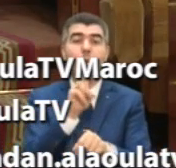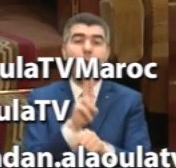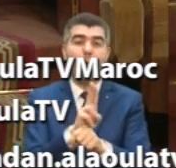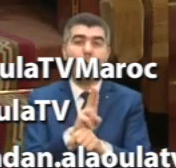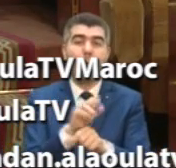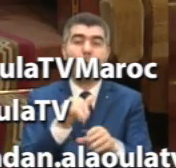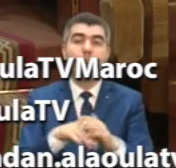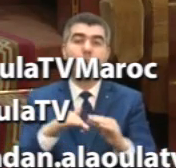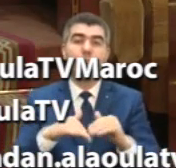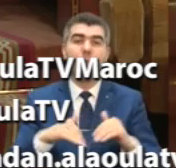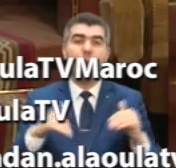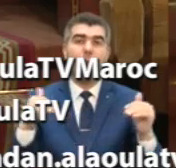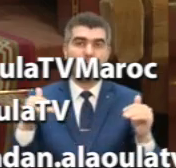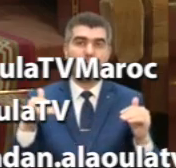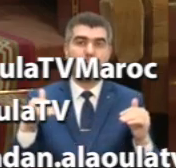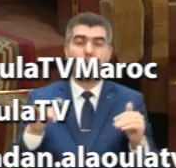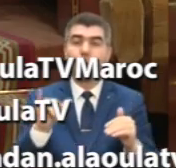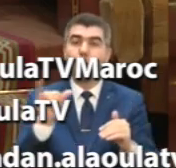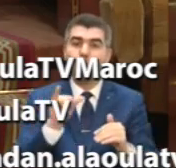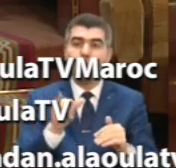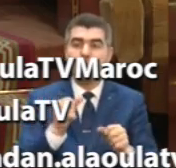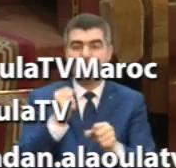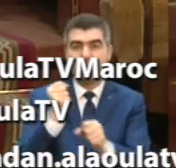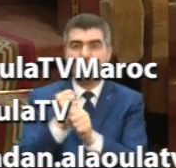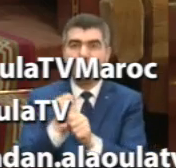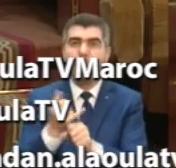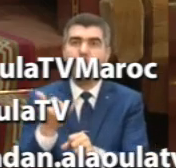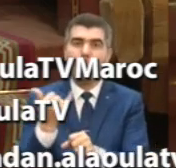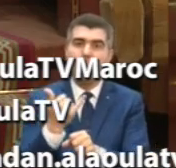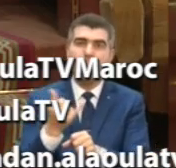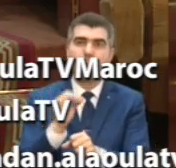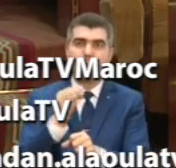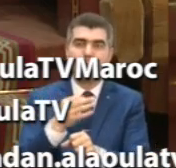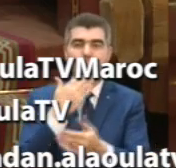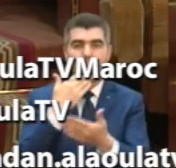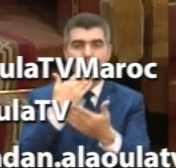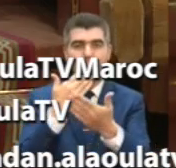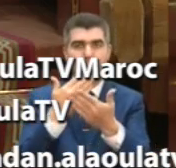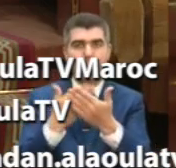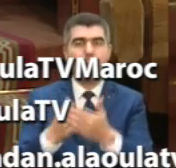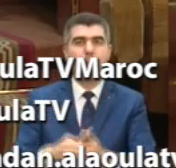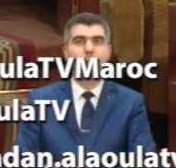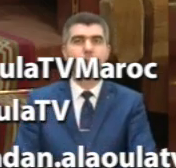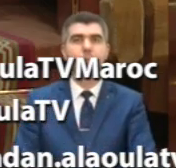لان المنجزات الحاليه صحيح انها مهمه ولكنها تبقى دون تطلعات.